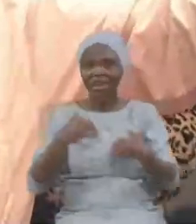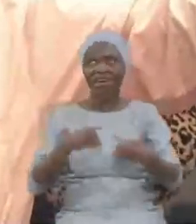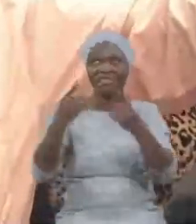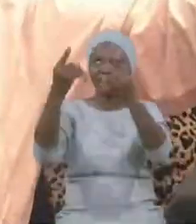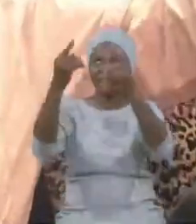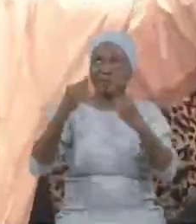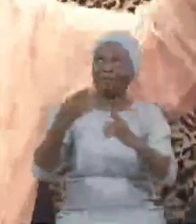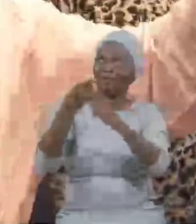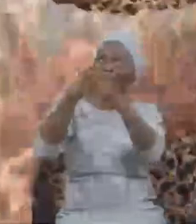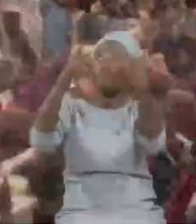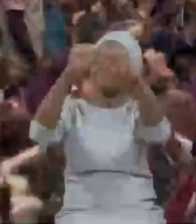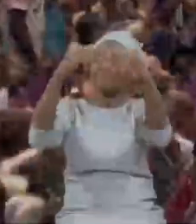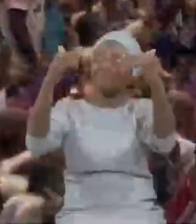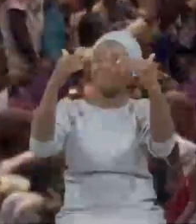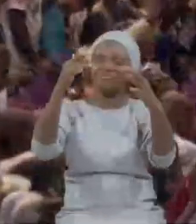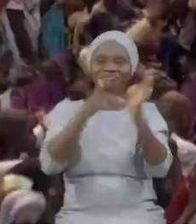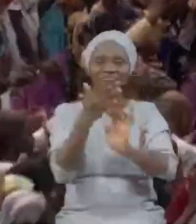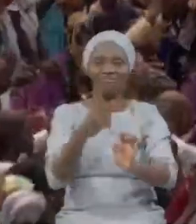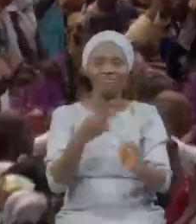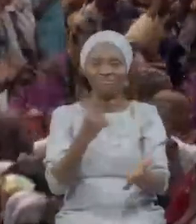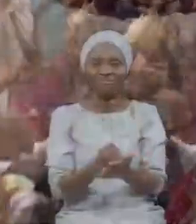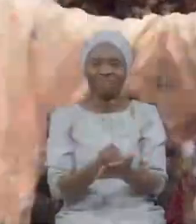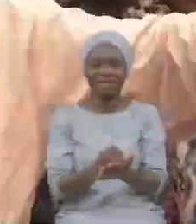Vos réponses sont venues du ciel.